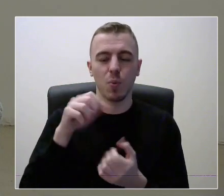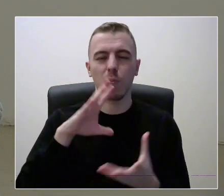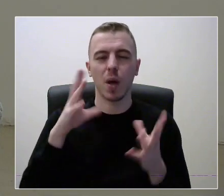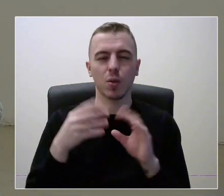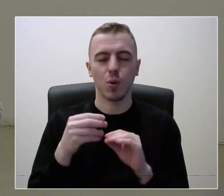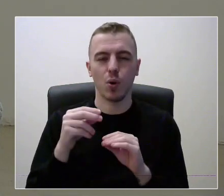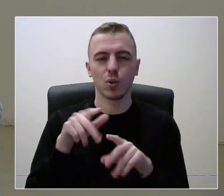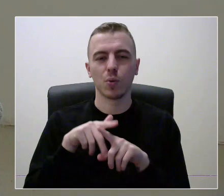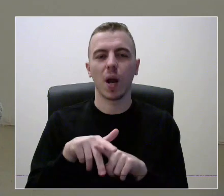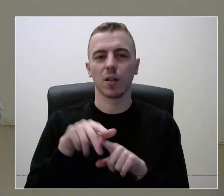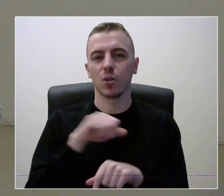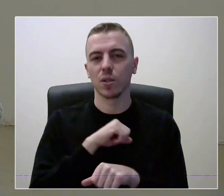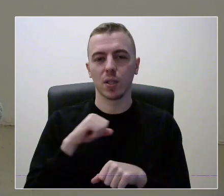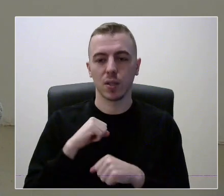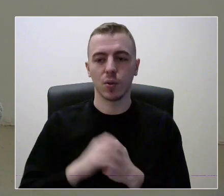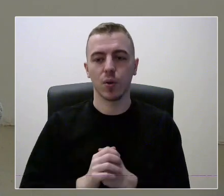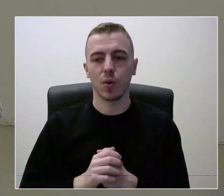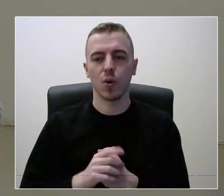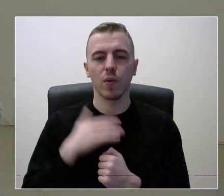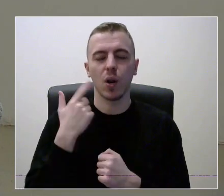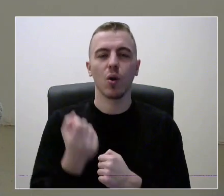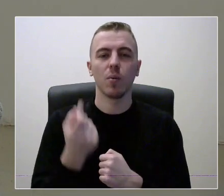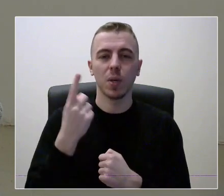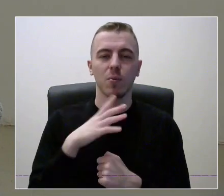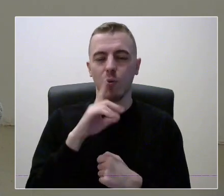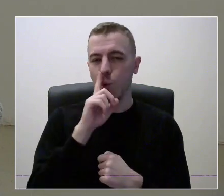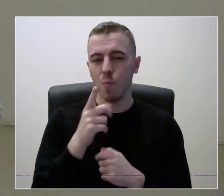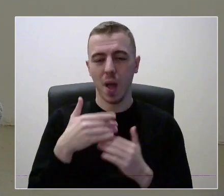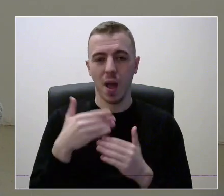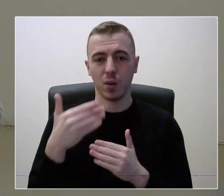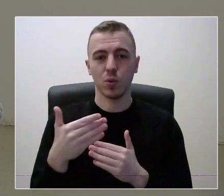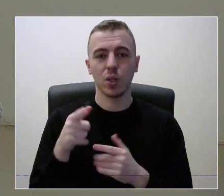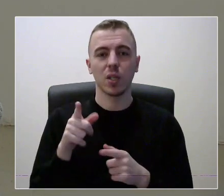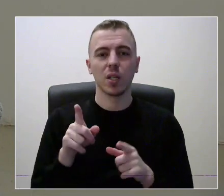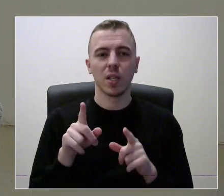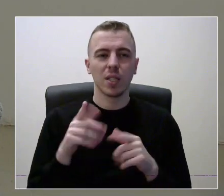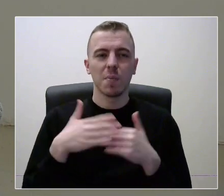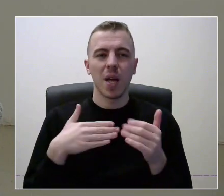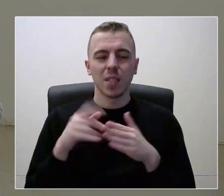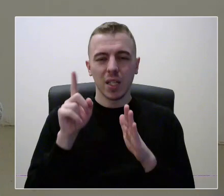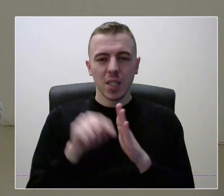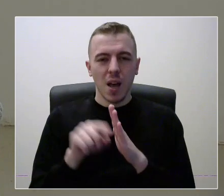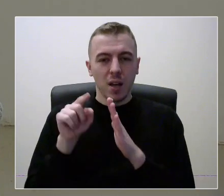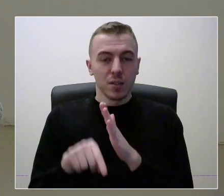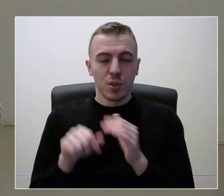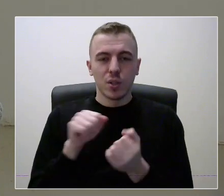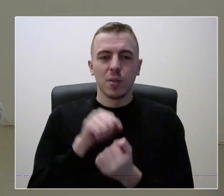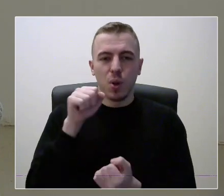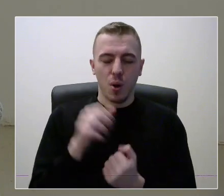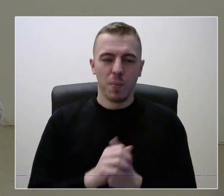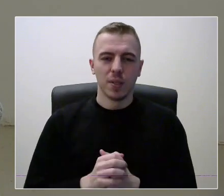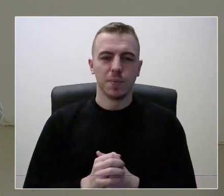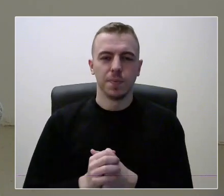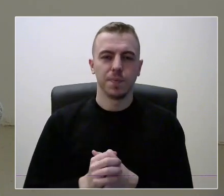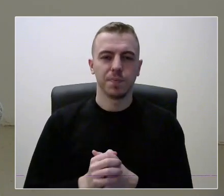gydytojais. Šitas, kas išaiškėjo vėliau po metų, tai yra specializacijos diplomas, reiškia, ar